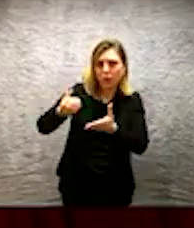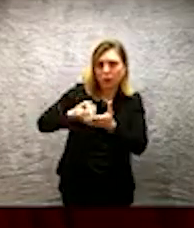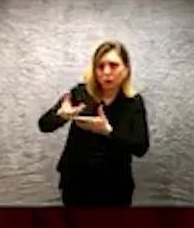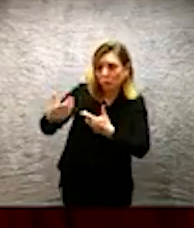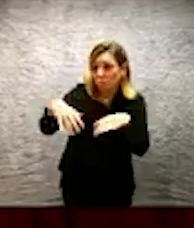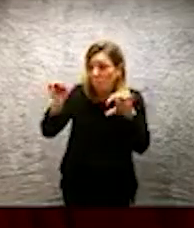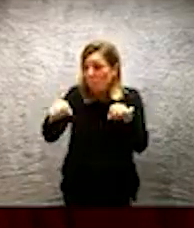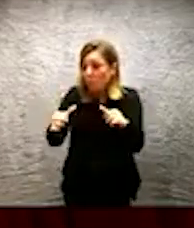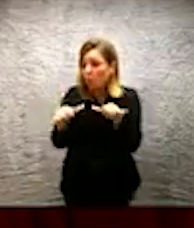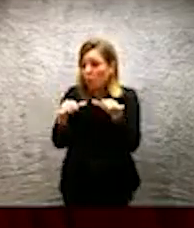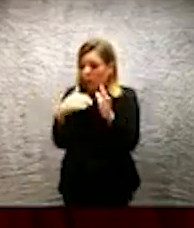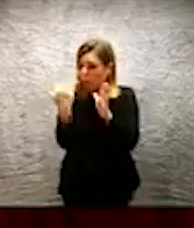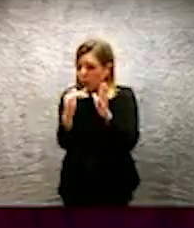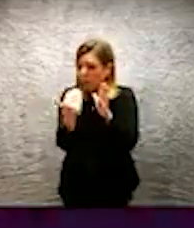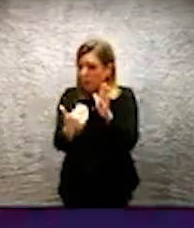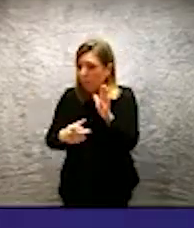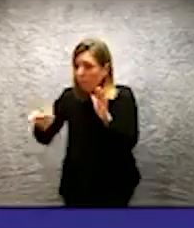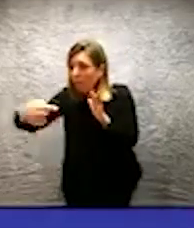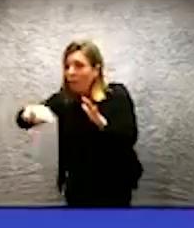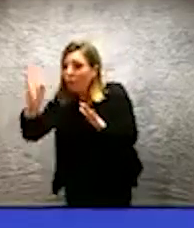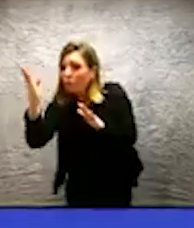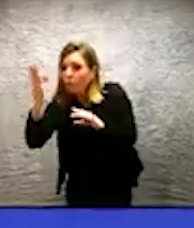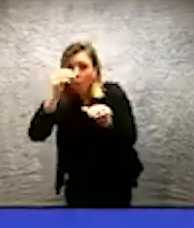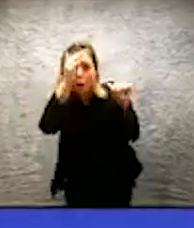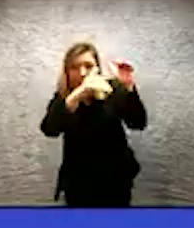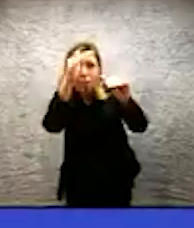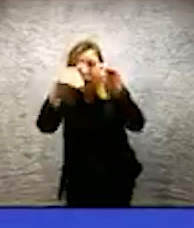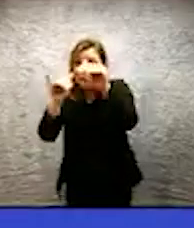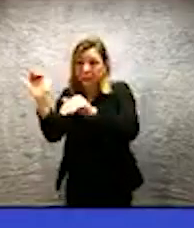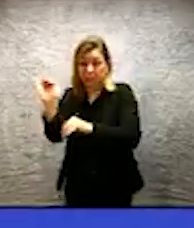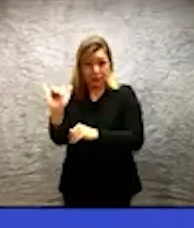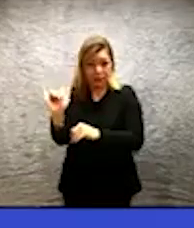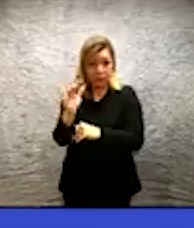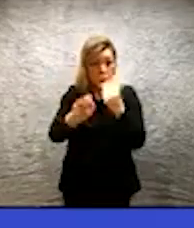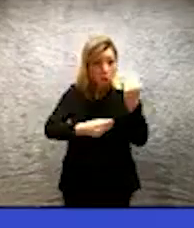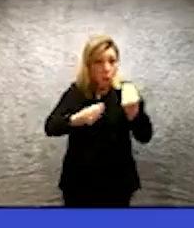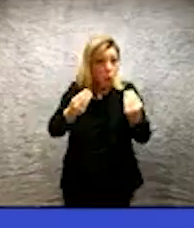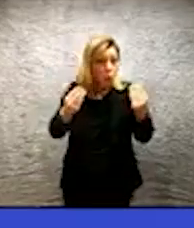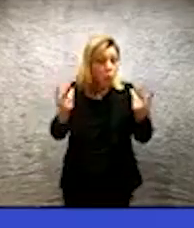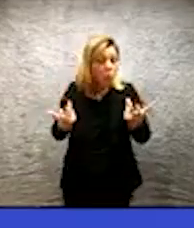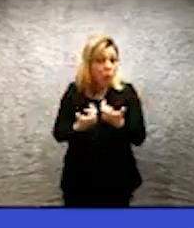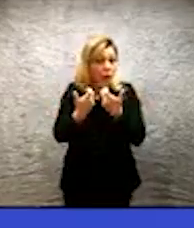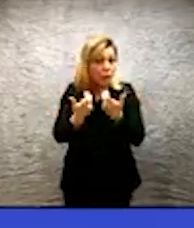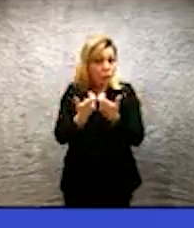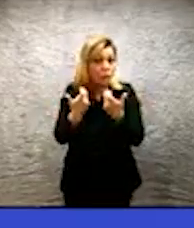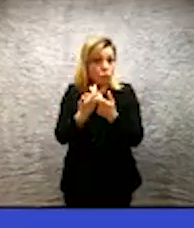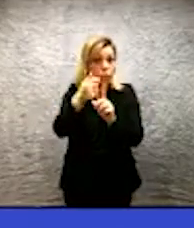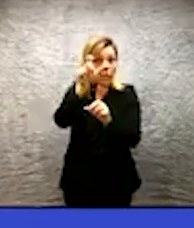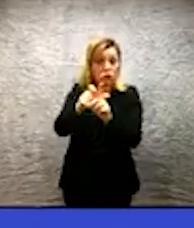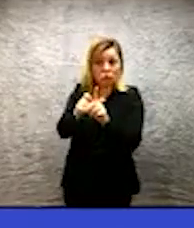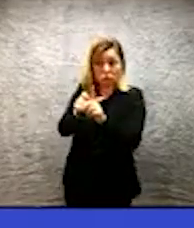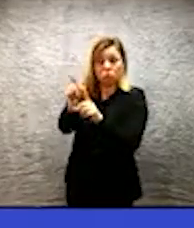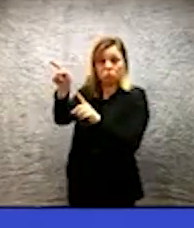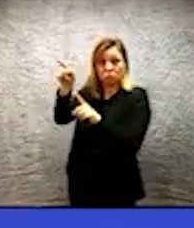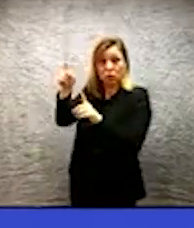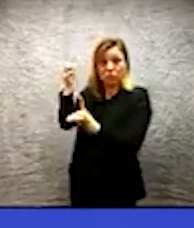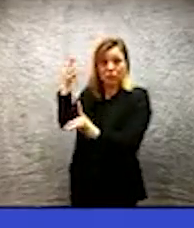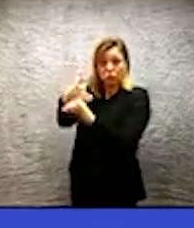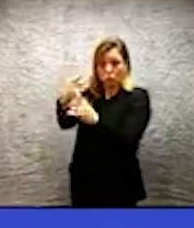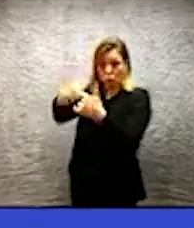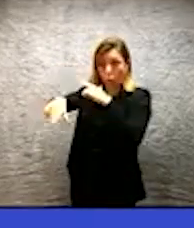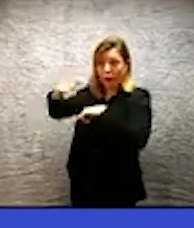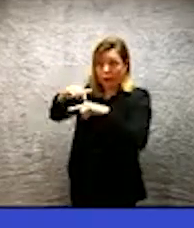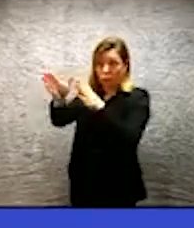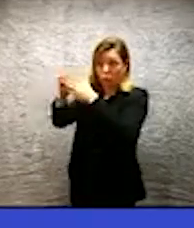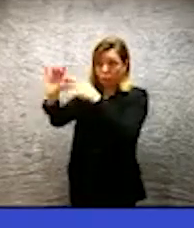est possible, ce qu'ils peuvent solliciter, et de faire venir, si c'est possible, une personne de la mission locale pour justement,